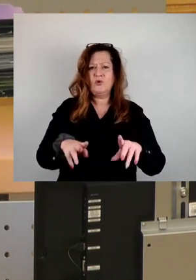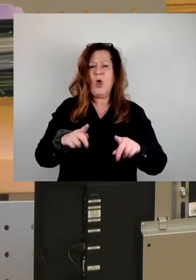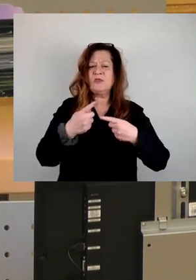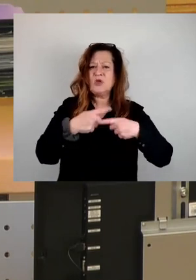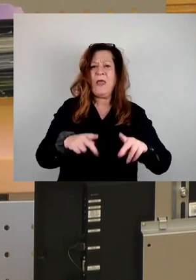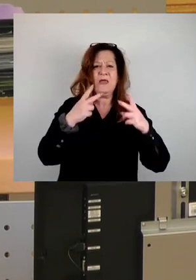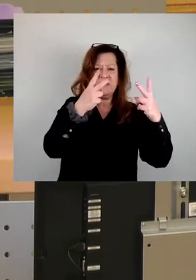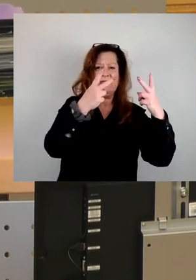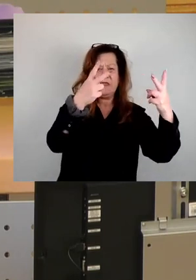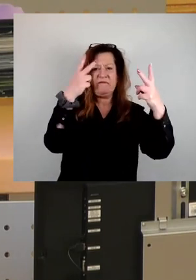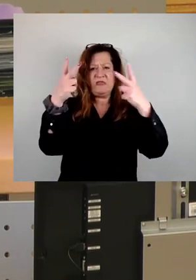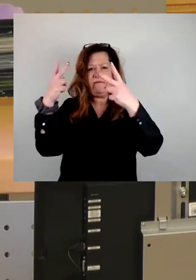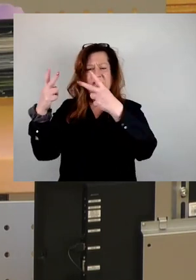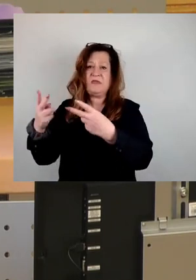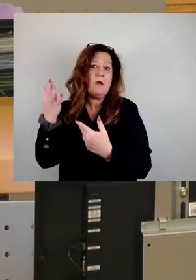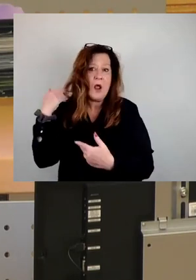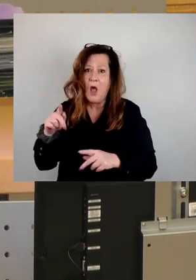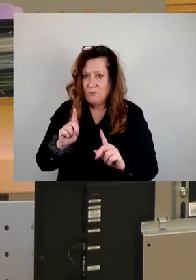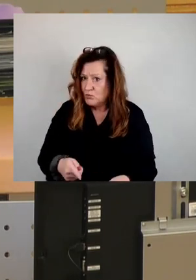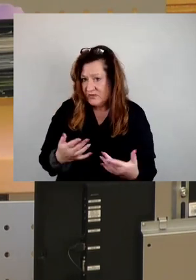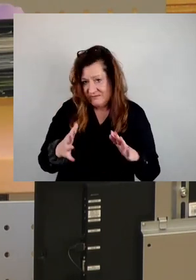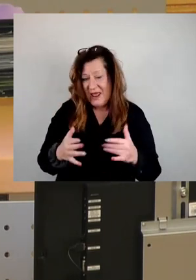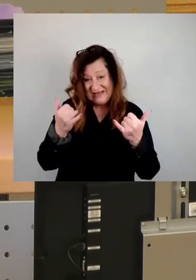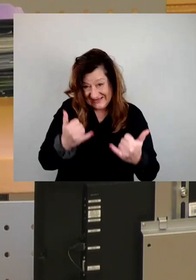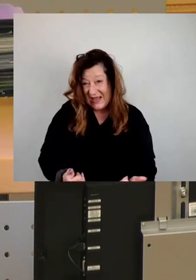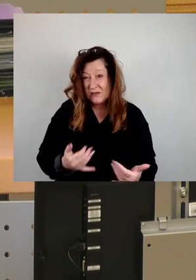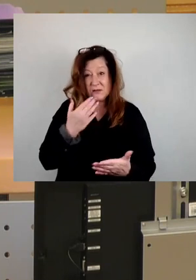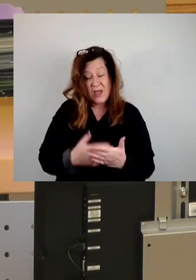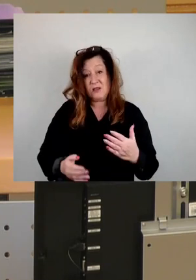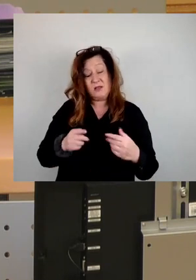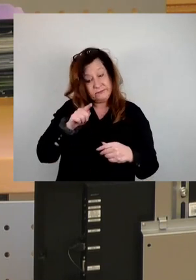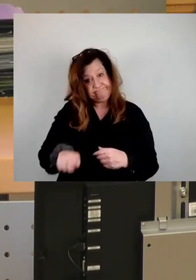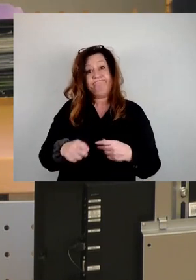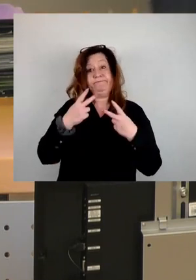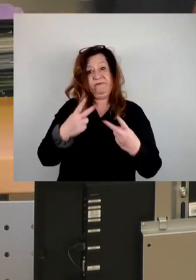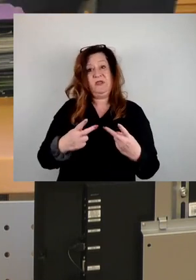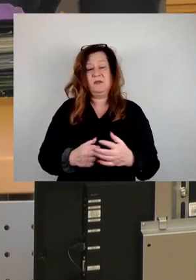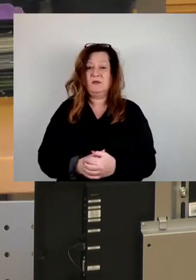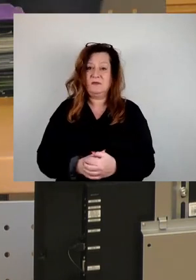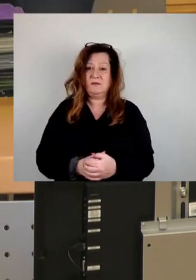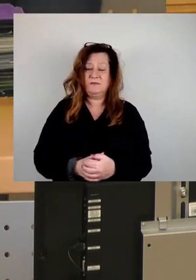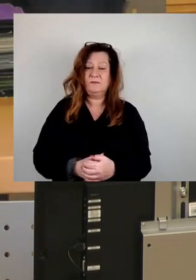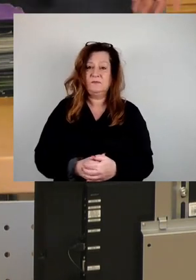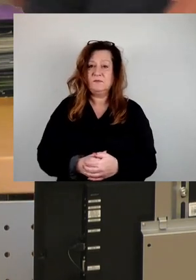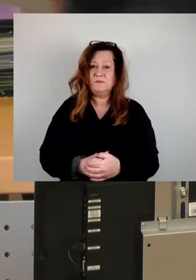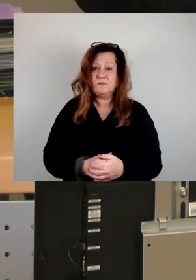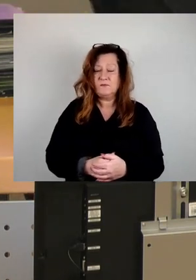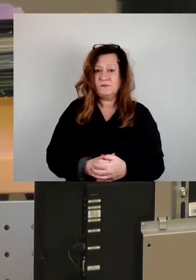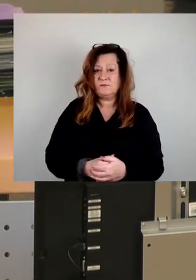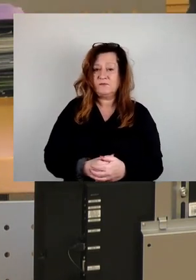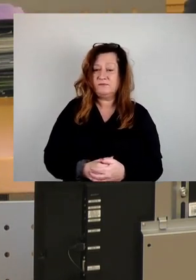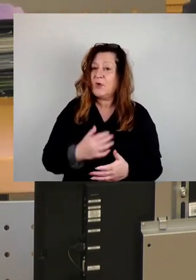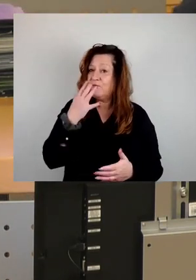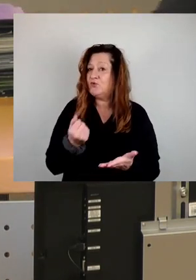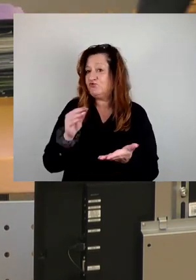vielleicht auch setzen musste, ist es jetzt ein wichtiger Punkt. Ich möchte auch noch erwähnen, es war ja